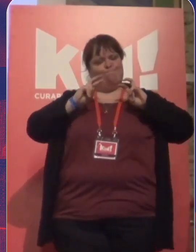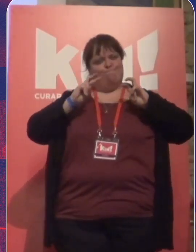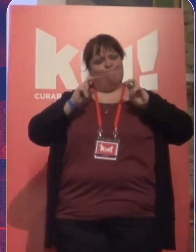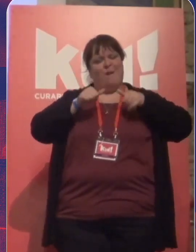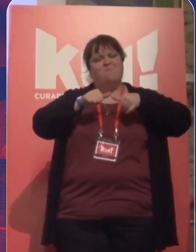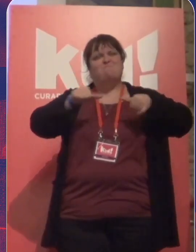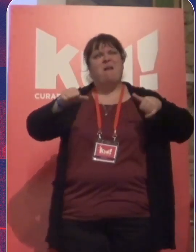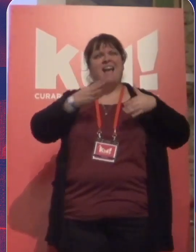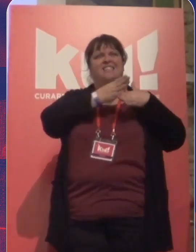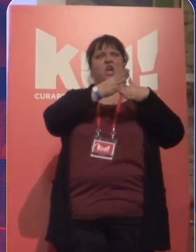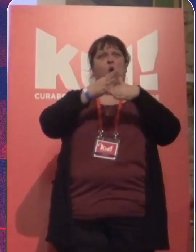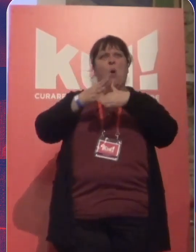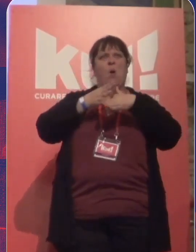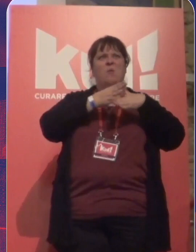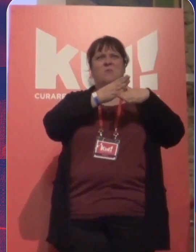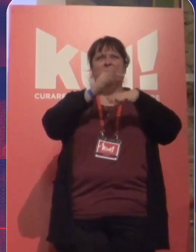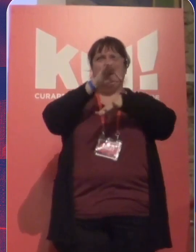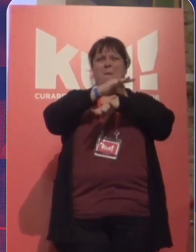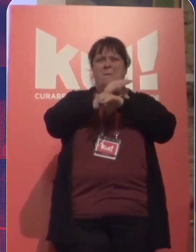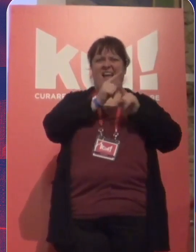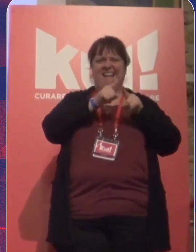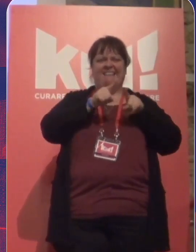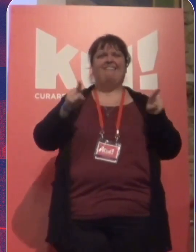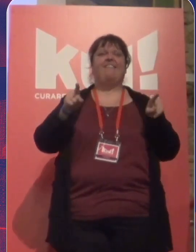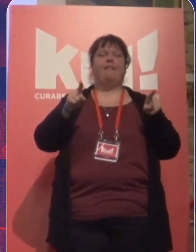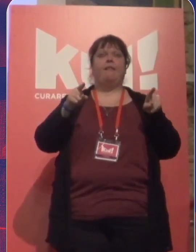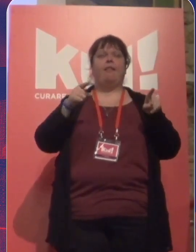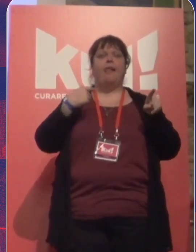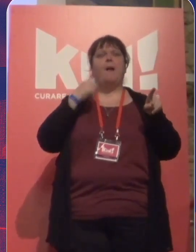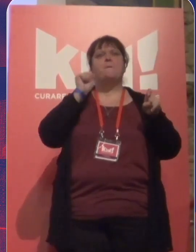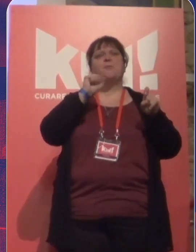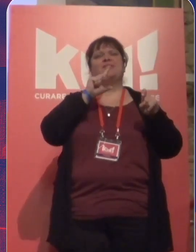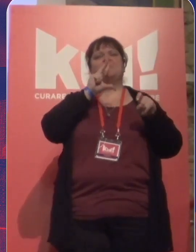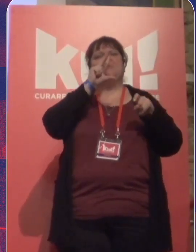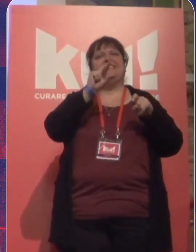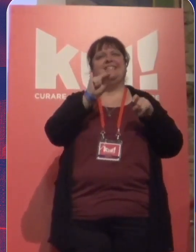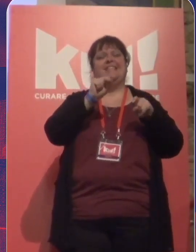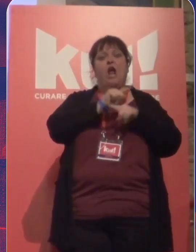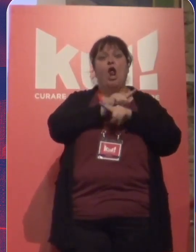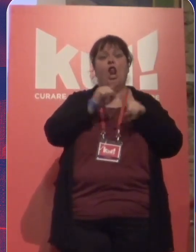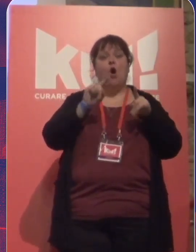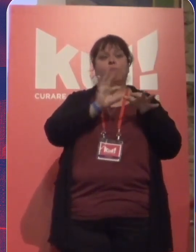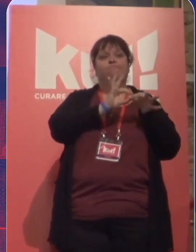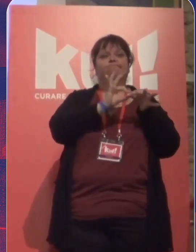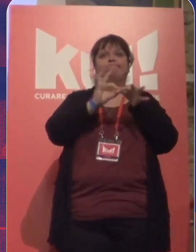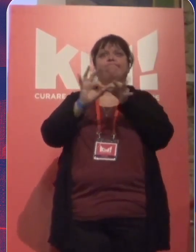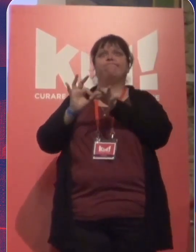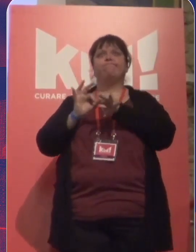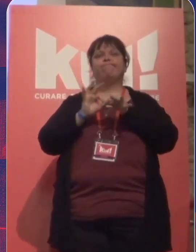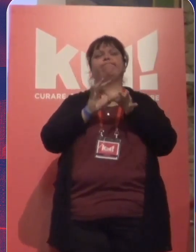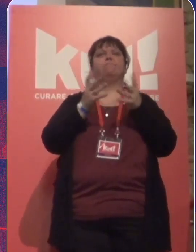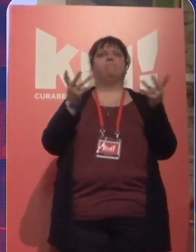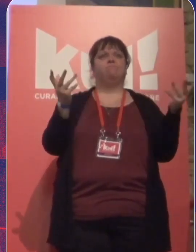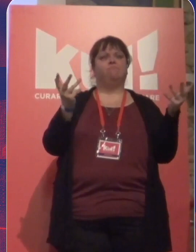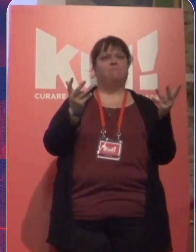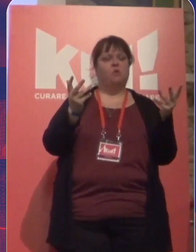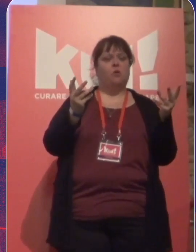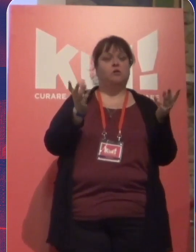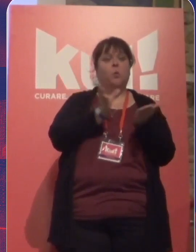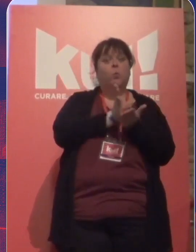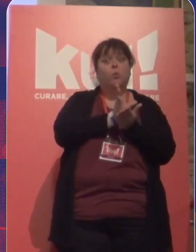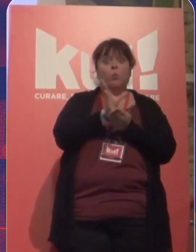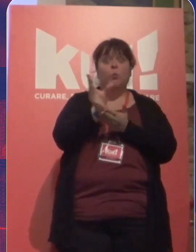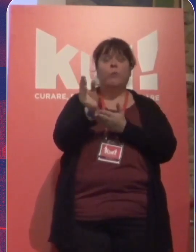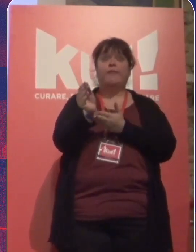psicopatologiche direi che ciò che le accomuna in questo tempo è il fatto che tutte dicono